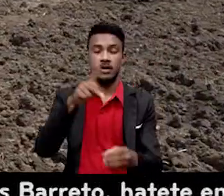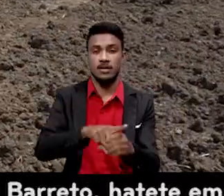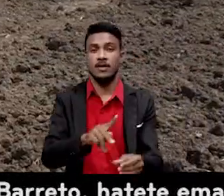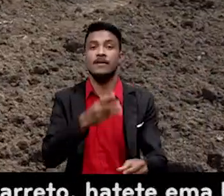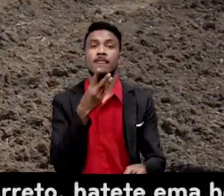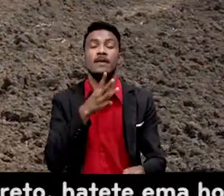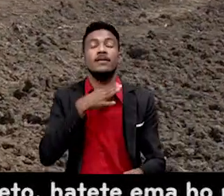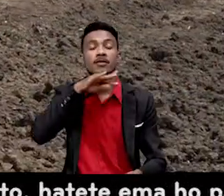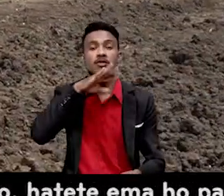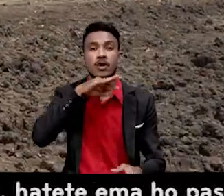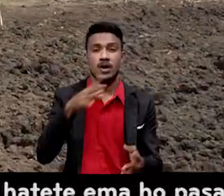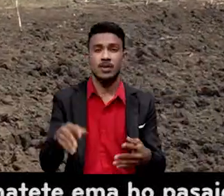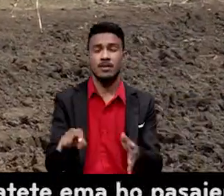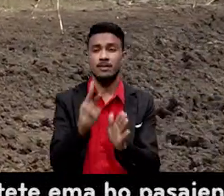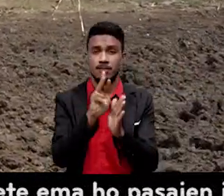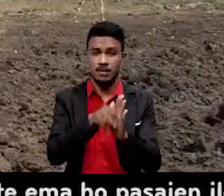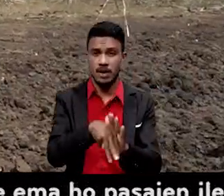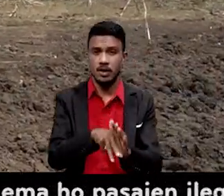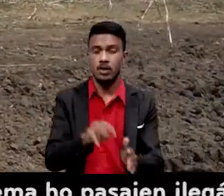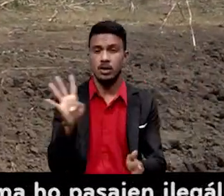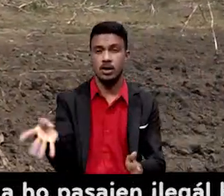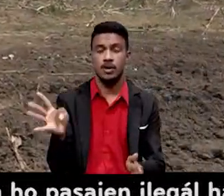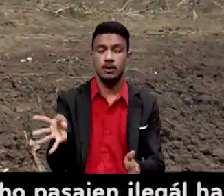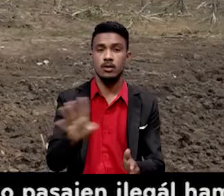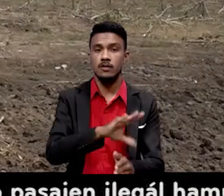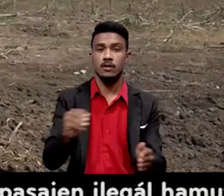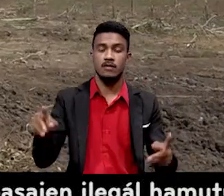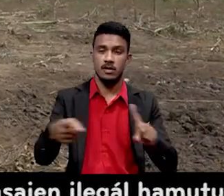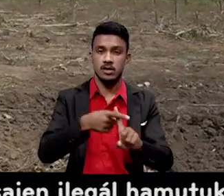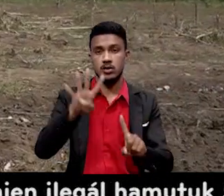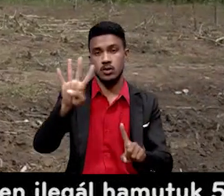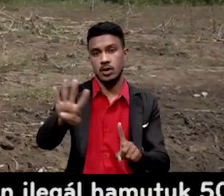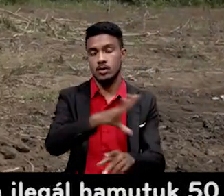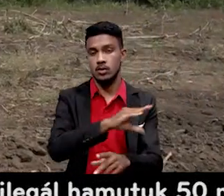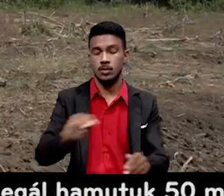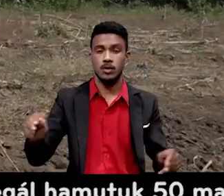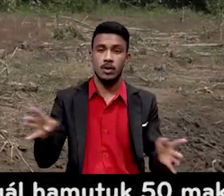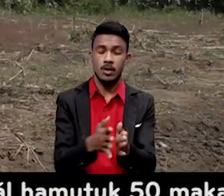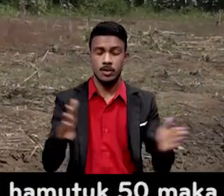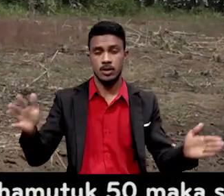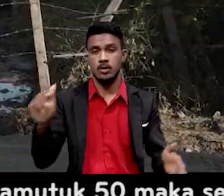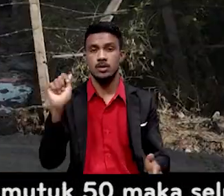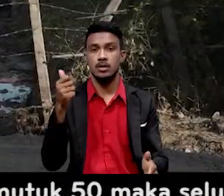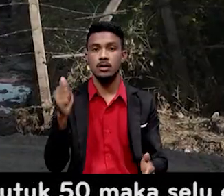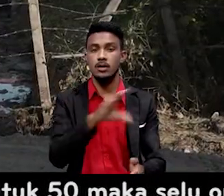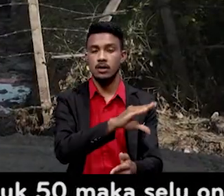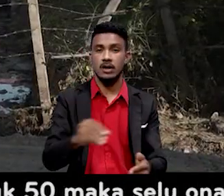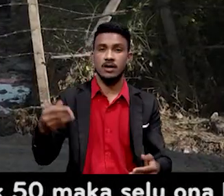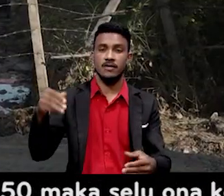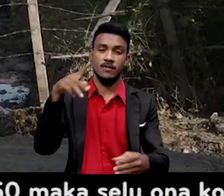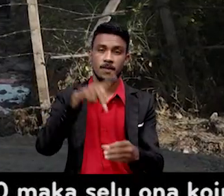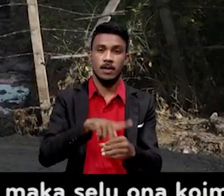medida metro lima nulo resin vezes 4 husi medida ne quase metro sanulo mak afeta husi tahu nurak mistura ho